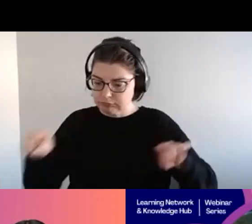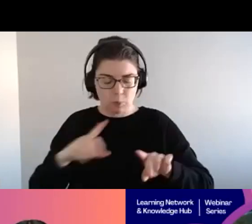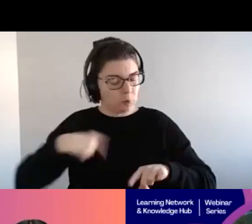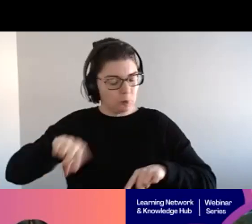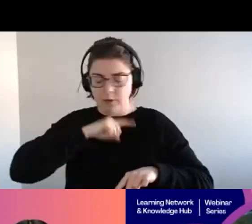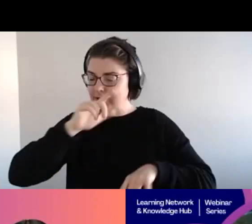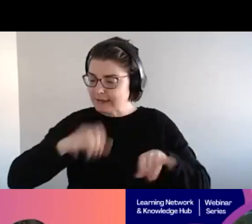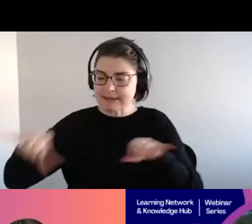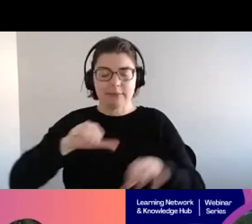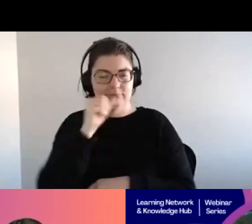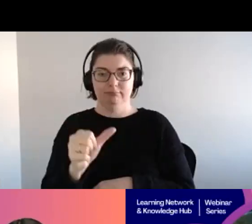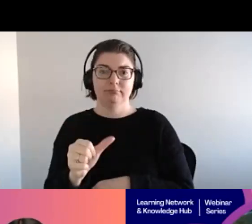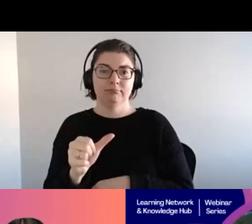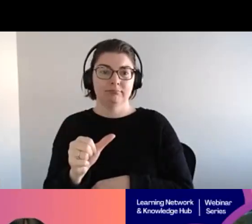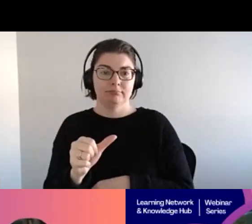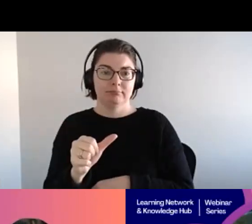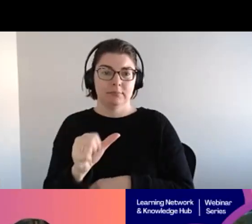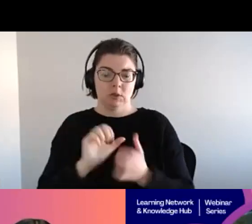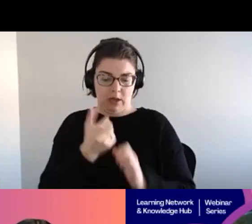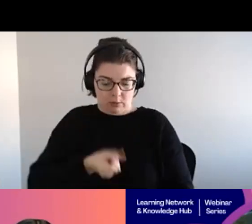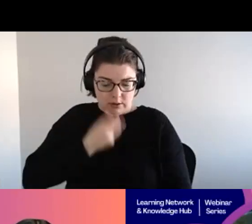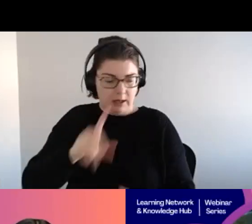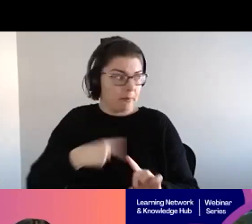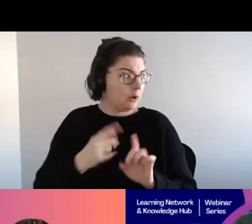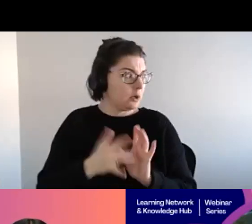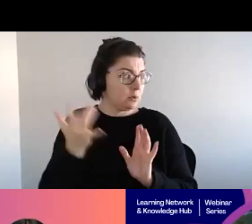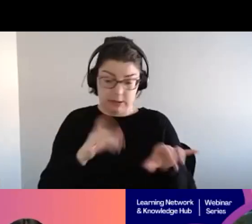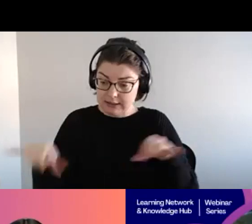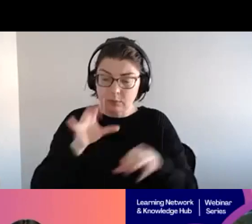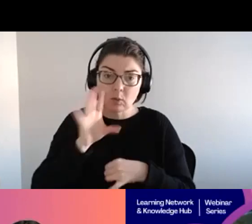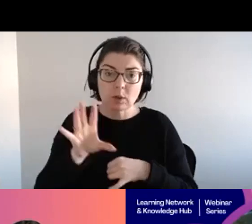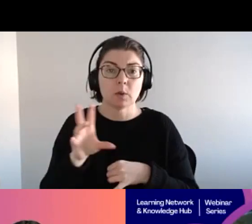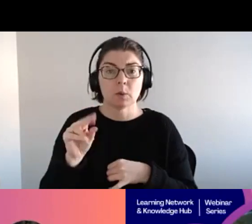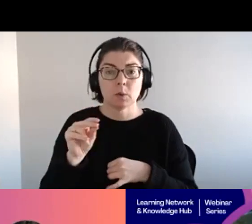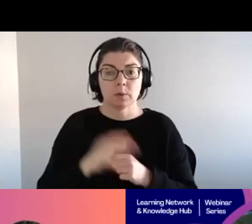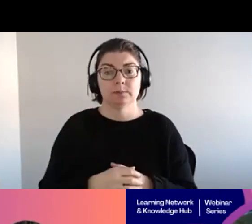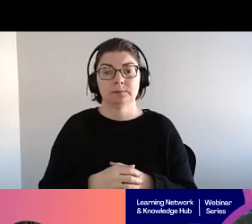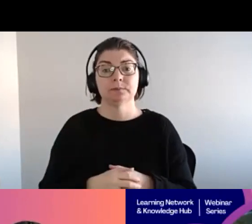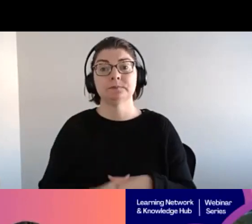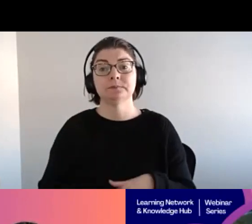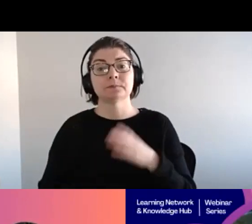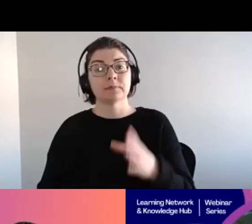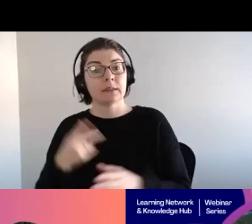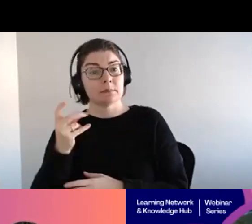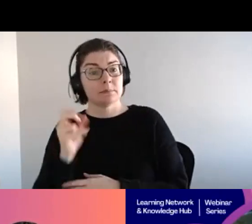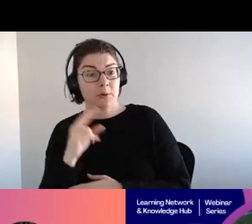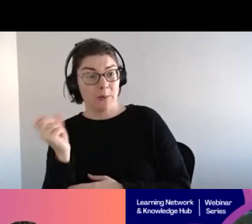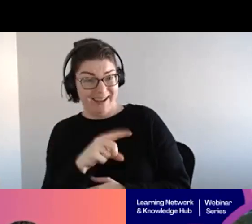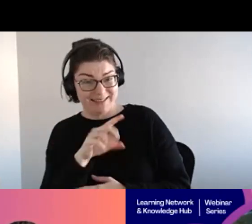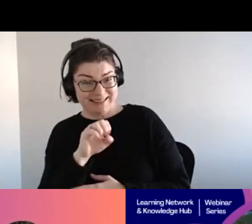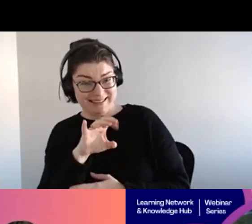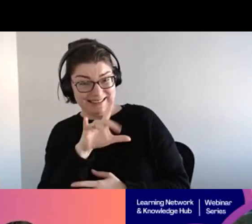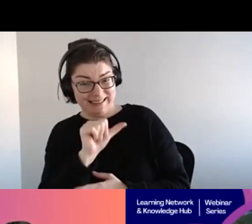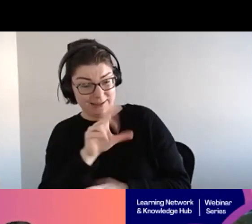les enfants donc ne sont pas tous ne réagissent pas tous de la même manière et ne parle pas de la maltraitance de la même manière et du point de vue de